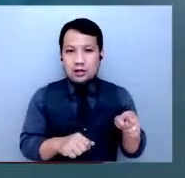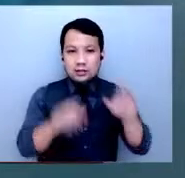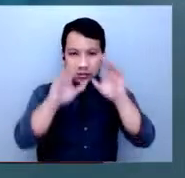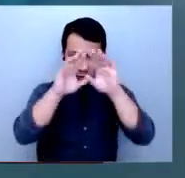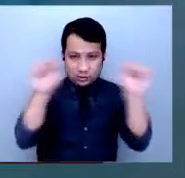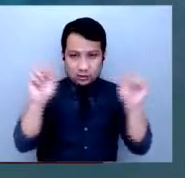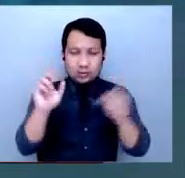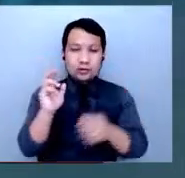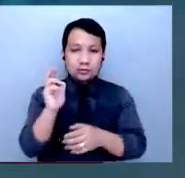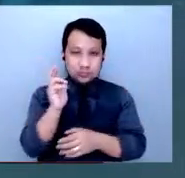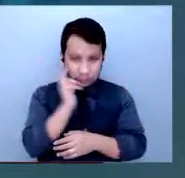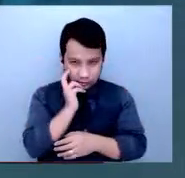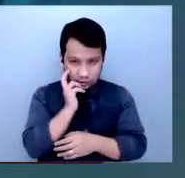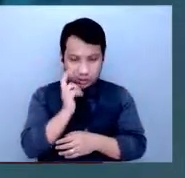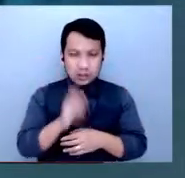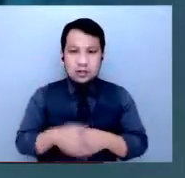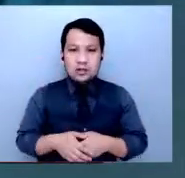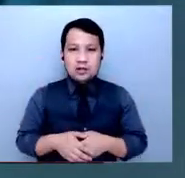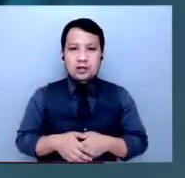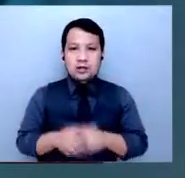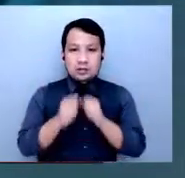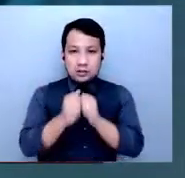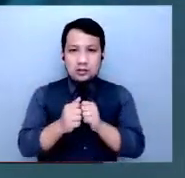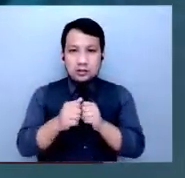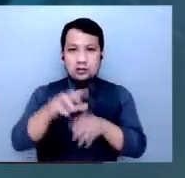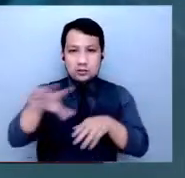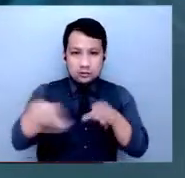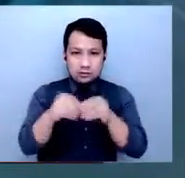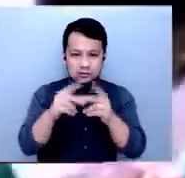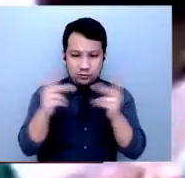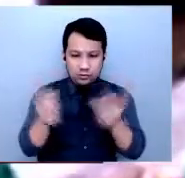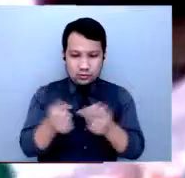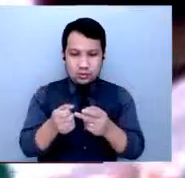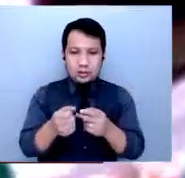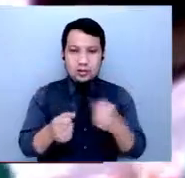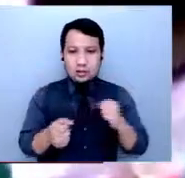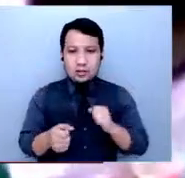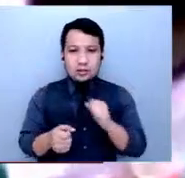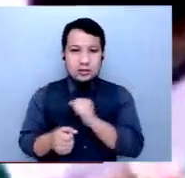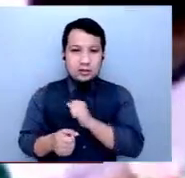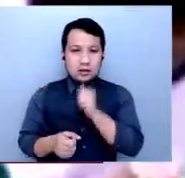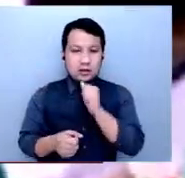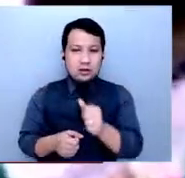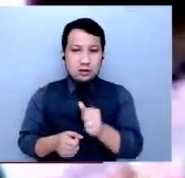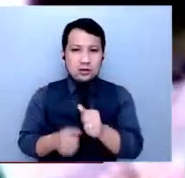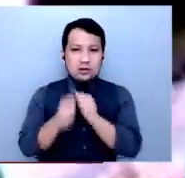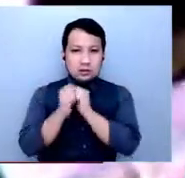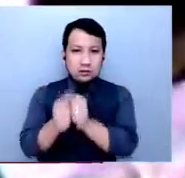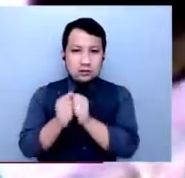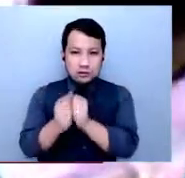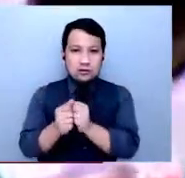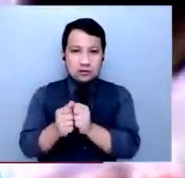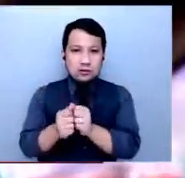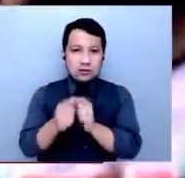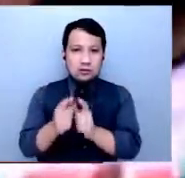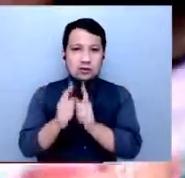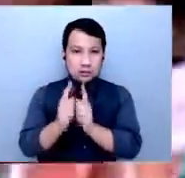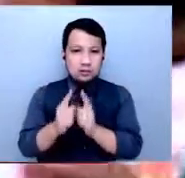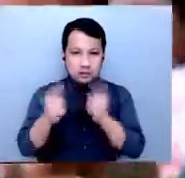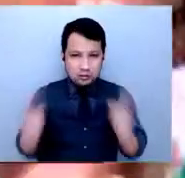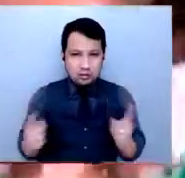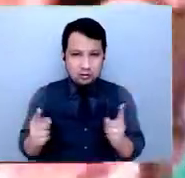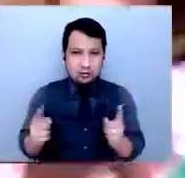Presidente Rodrigo Roa Duterte sa kanyang posisyon na tatakbuhan. Hindi po kami maghihiwalay ng